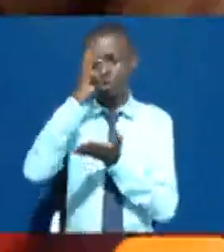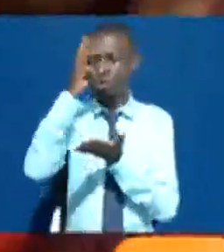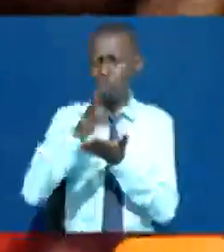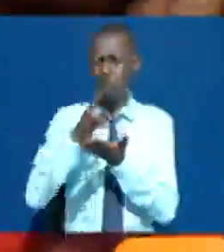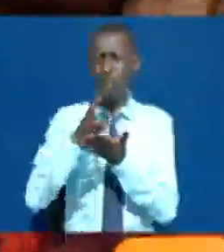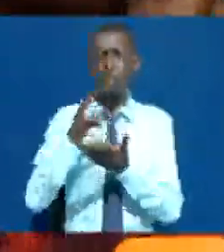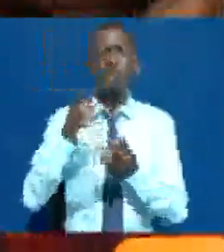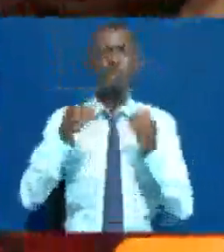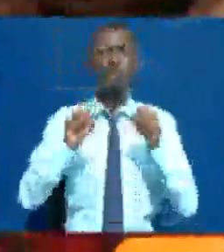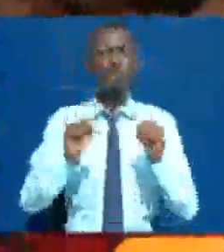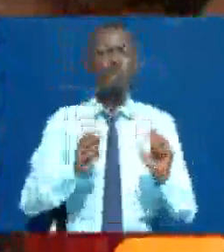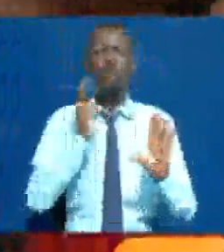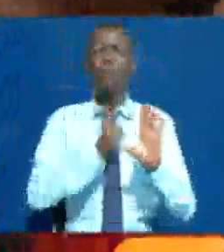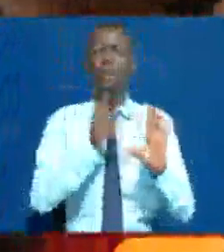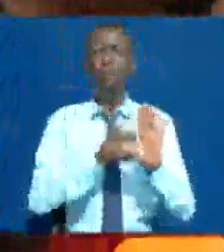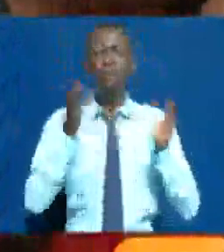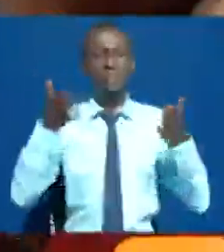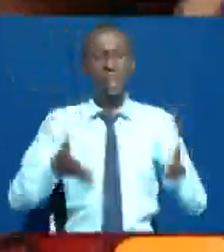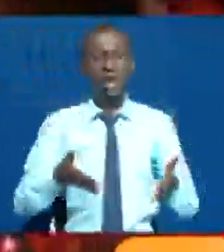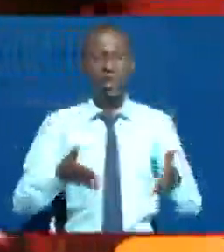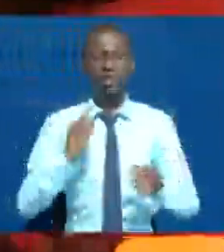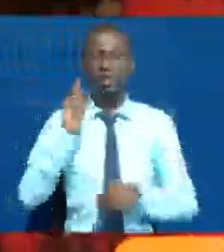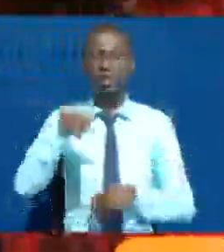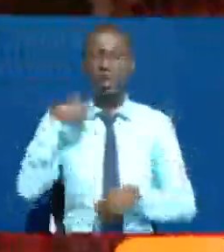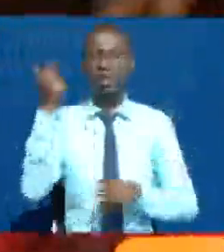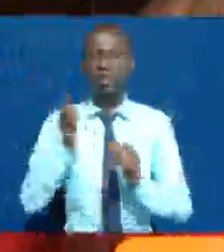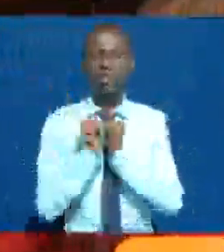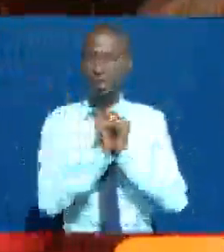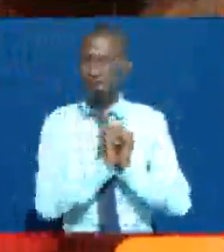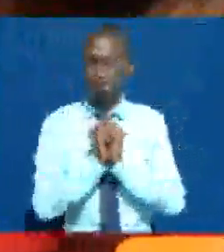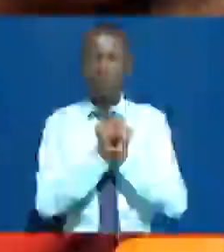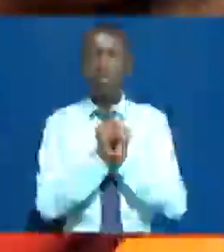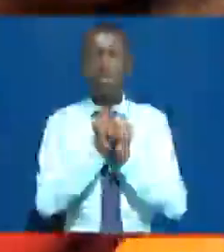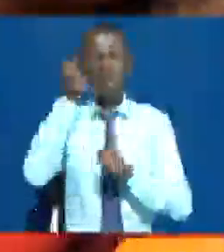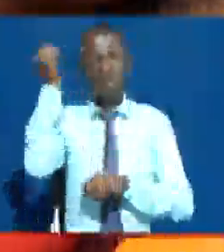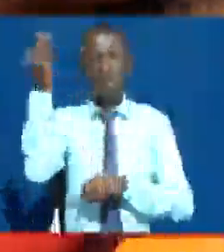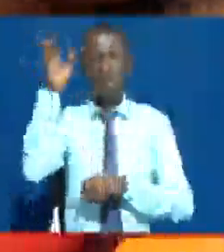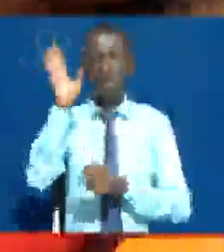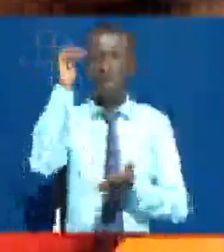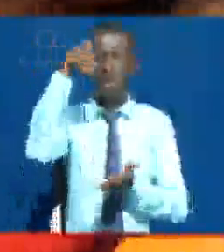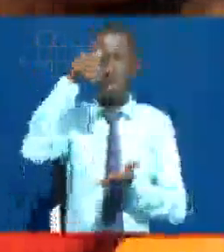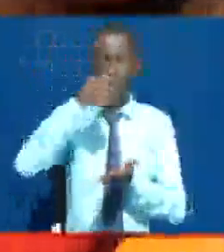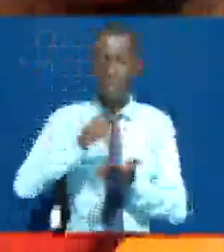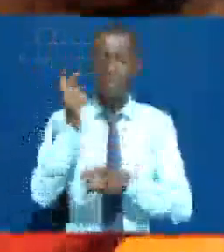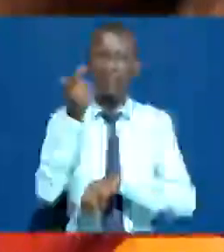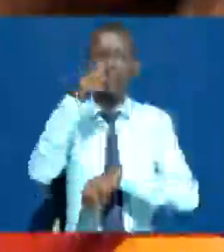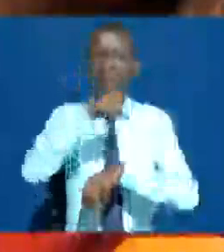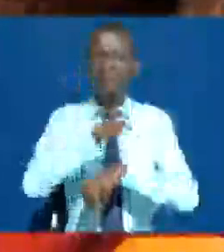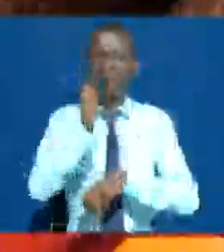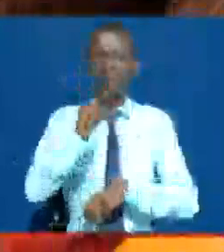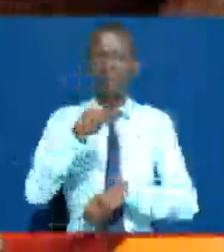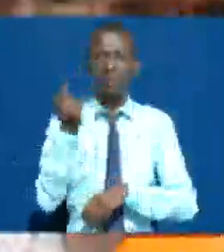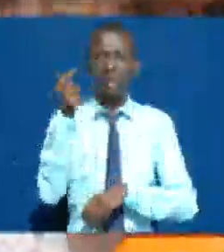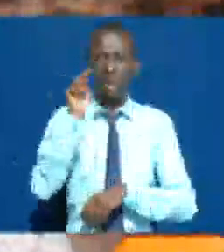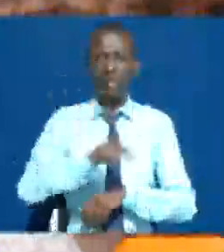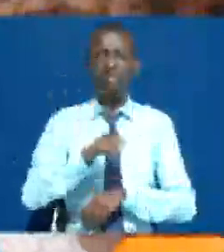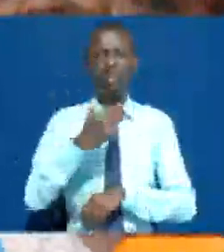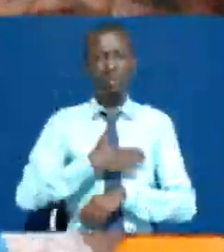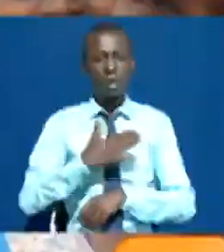sasa. Mimi niko hapa na hapa na kijana. Nafikiri mtarudi mara ya pili, mtarudi kwa mama msee kama mimi.